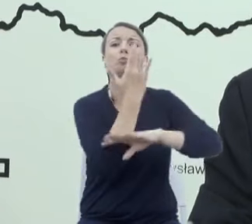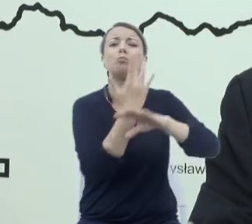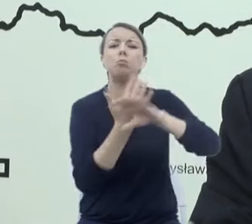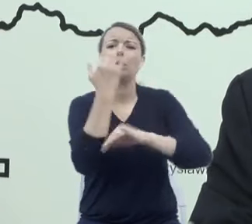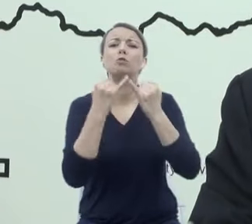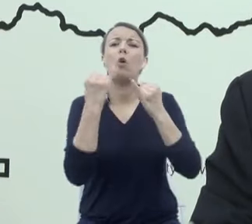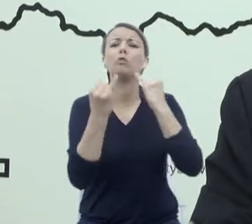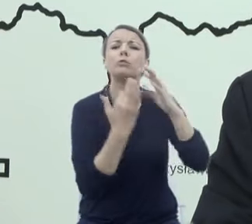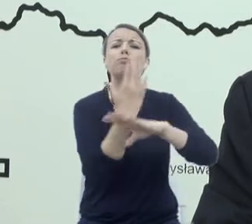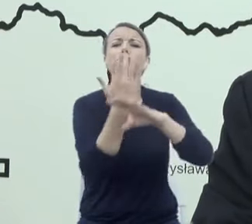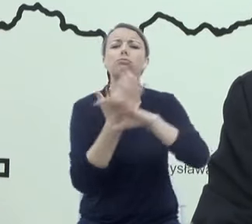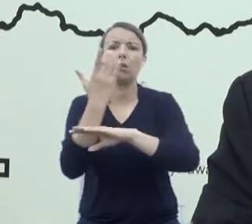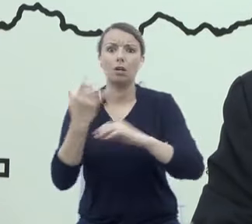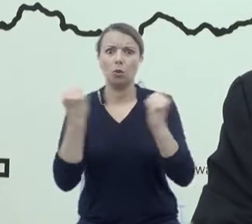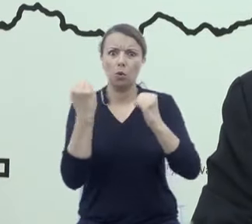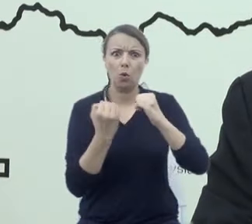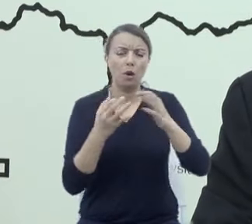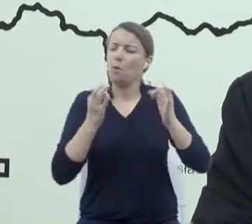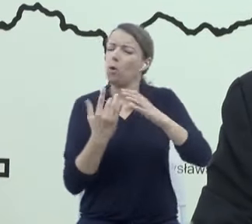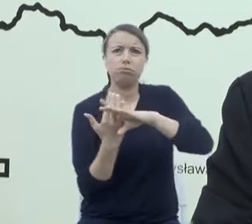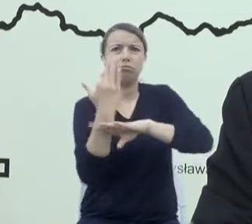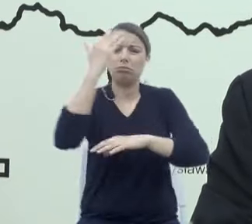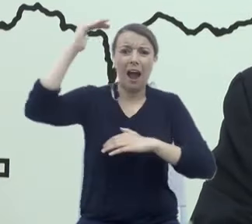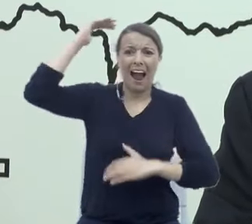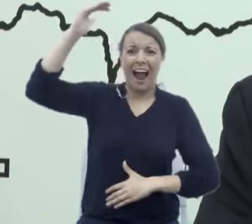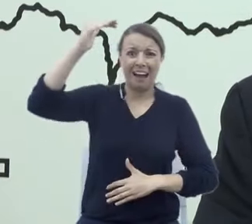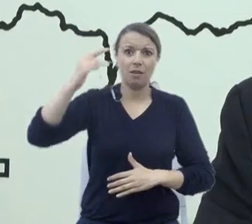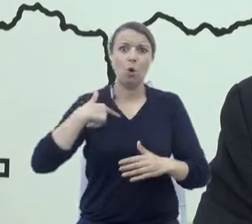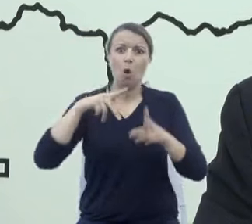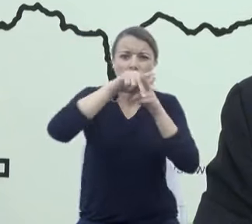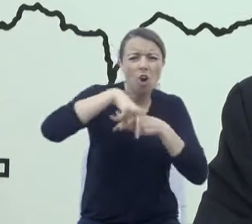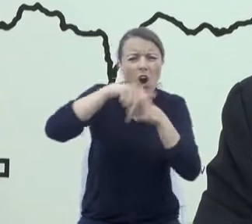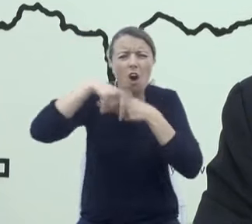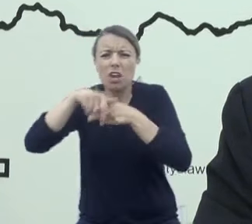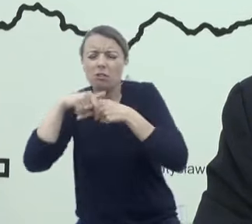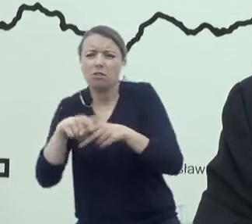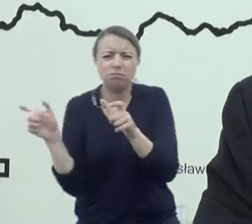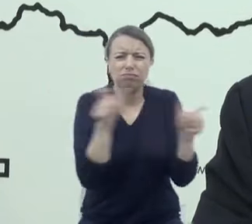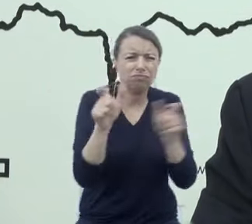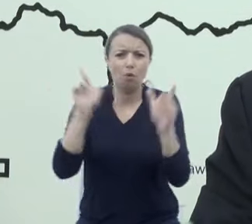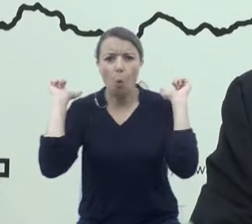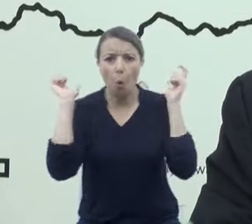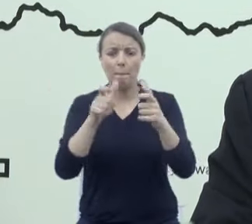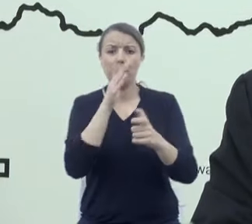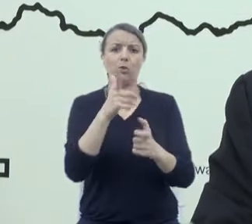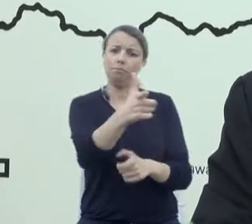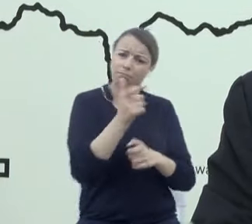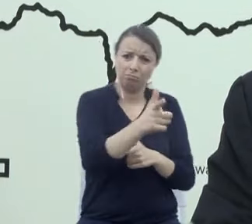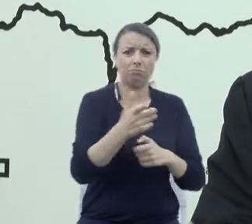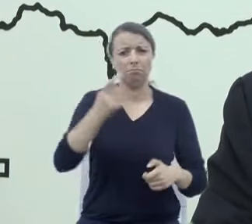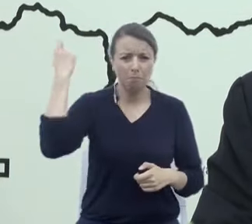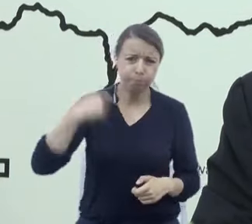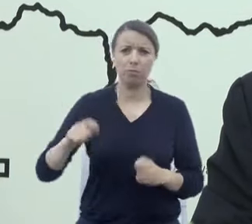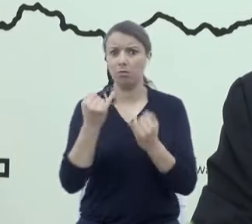próbowano, tam goniono na koniach, no, zabijano i tak dalej, i tak dalej. Mnóstwo mamy tego typu relacji pośrednich, ale o